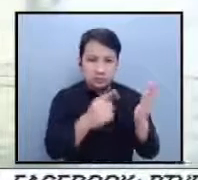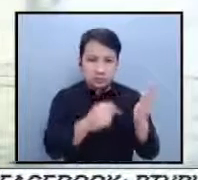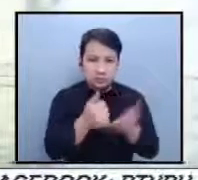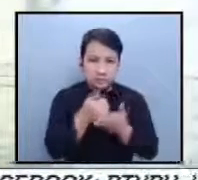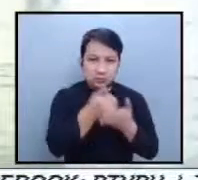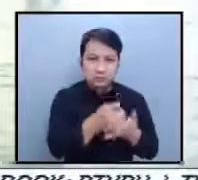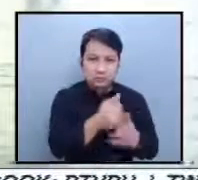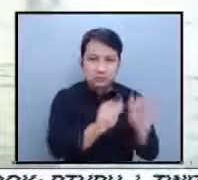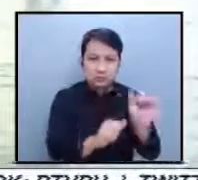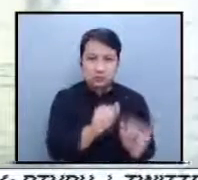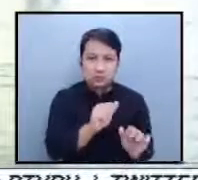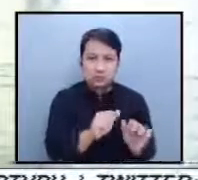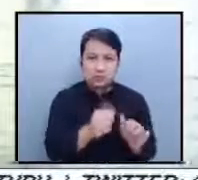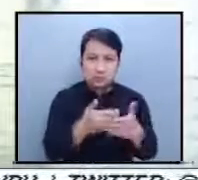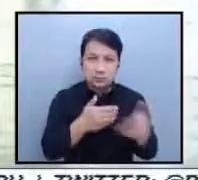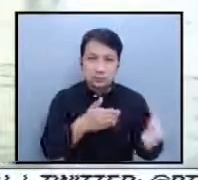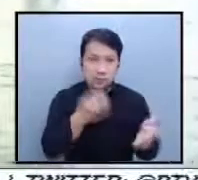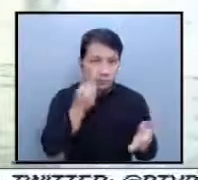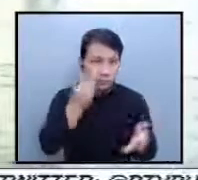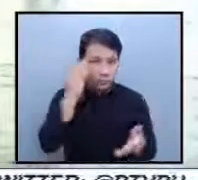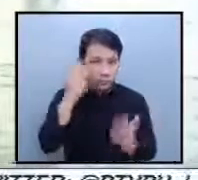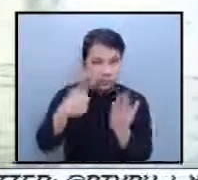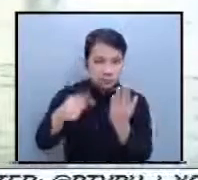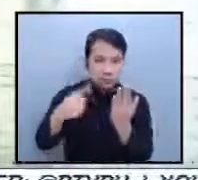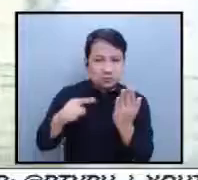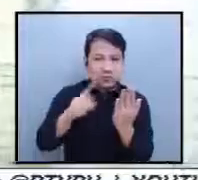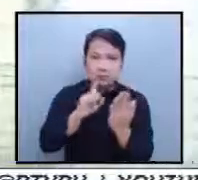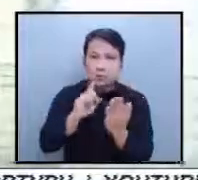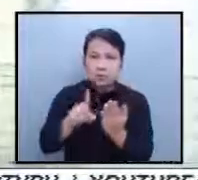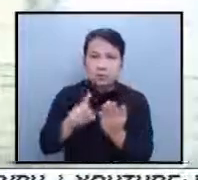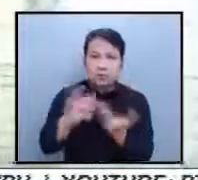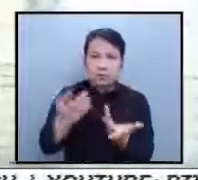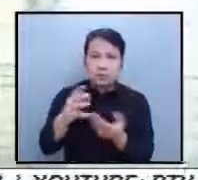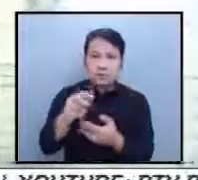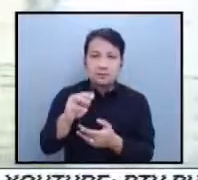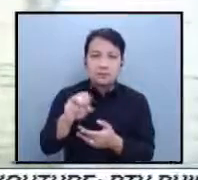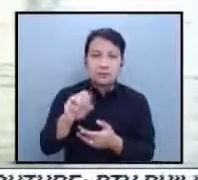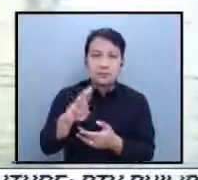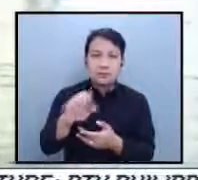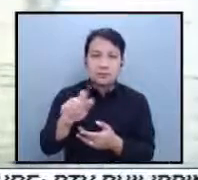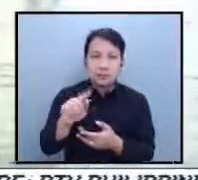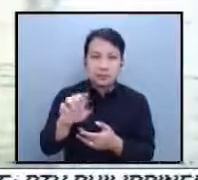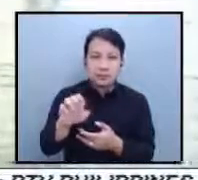bukas ng alas 9 ng umaga sa Masbate sa pamamagitan